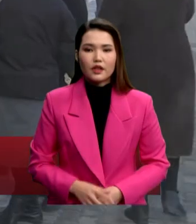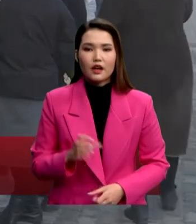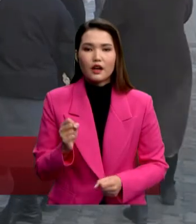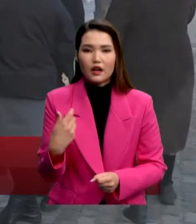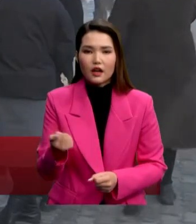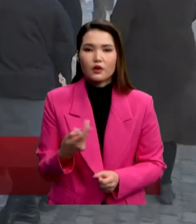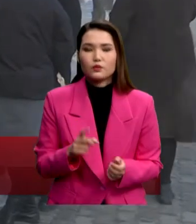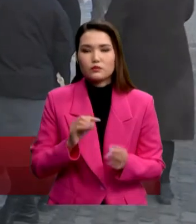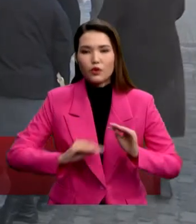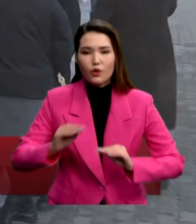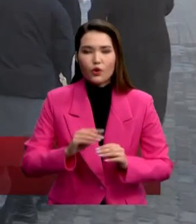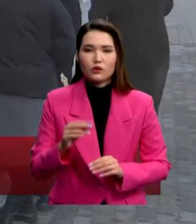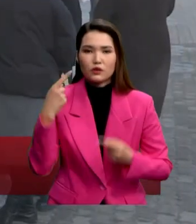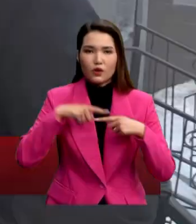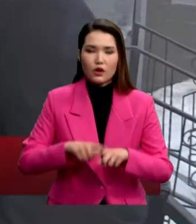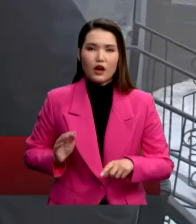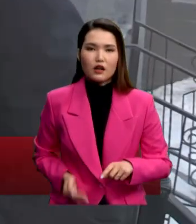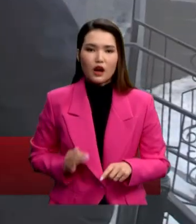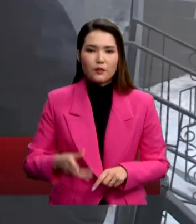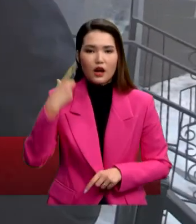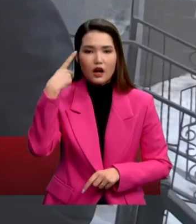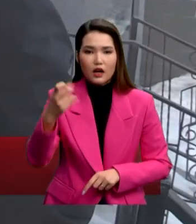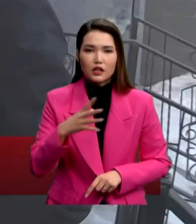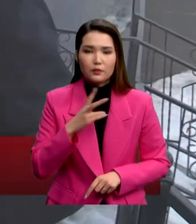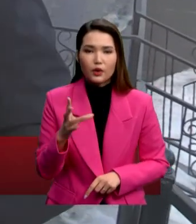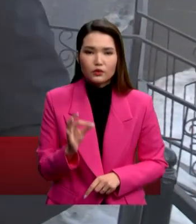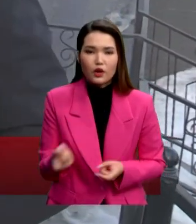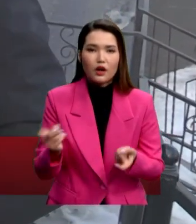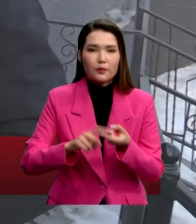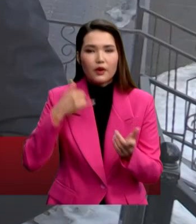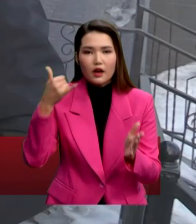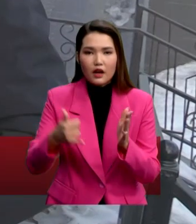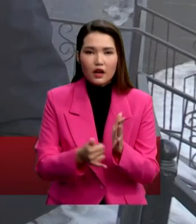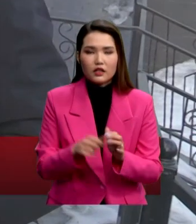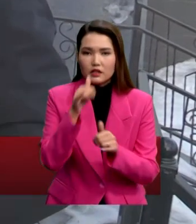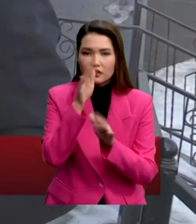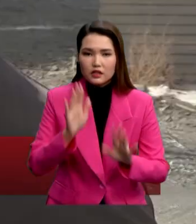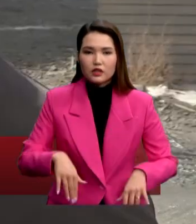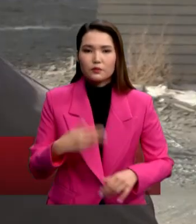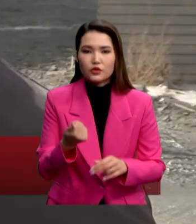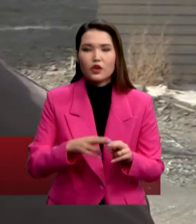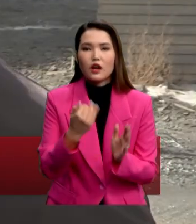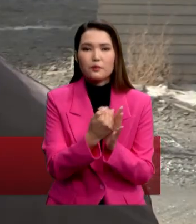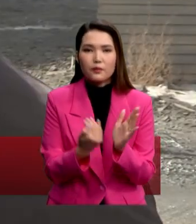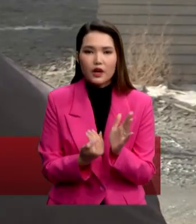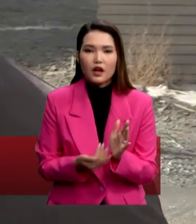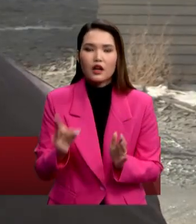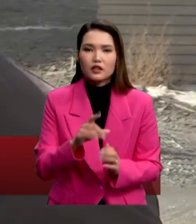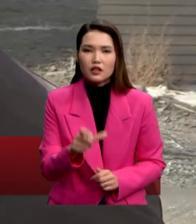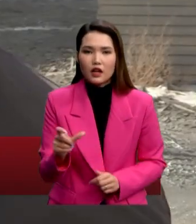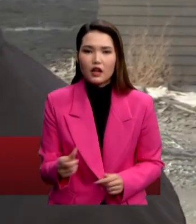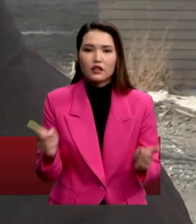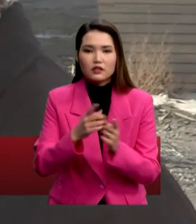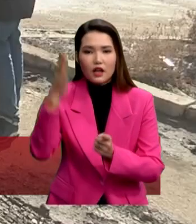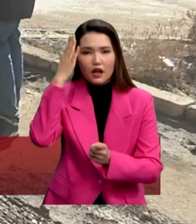анықтау мақсатында құрылыс компаниясының өкілдеріне хабарластық, бірақ байланысу мүмкін болмады. Есесіне базынасы бар Бұқарамен кездесуге